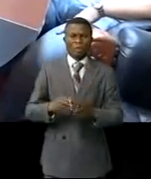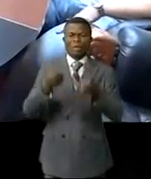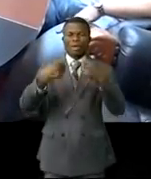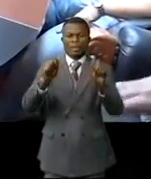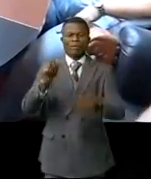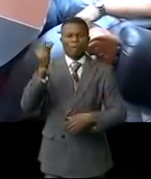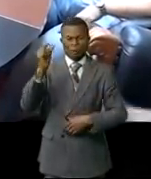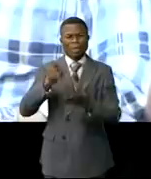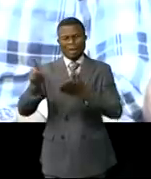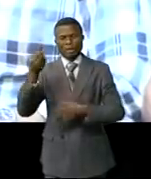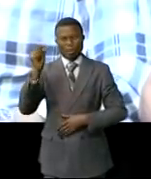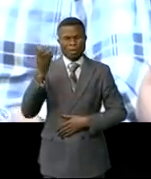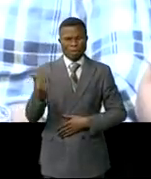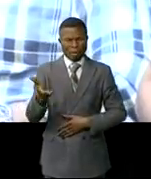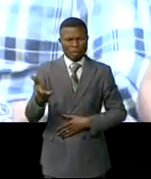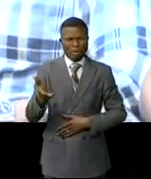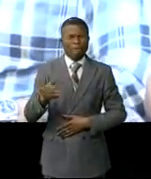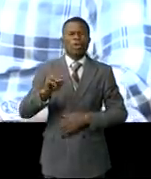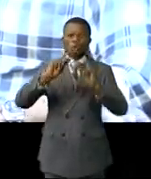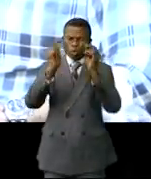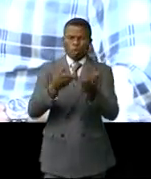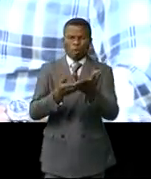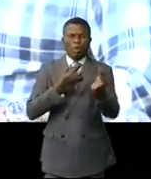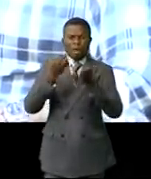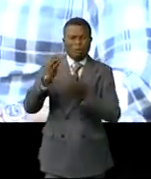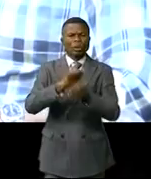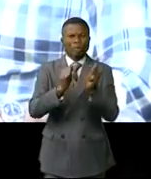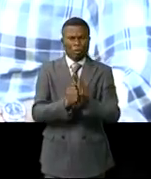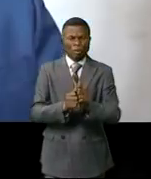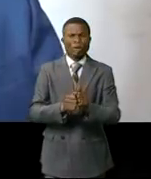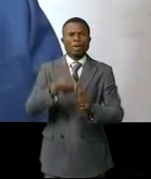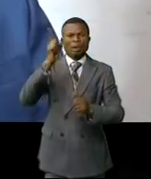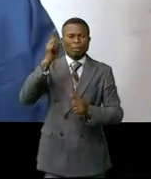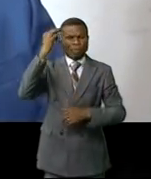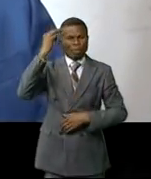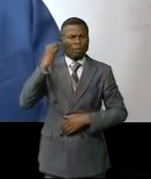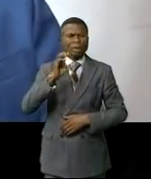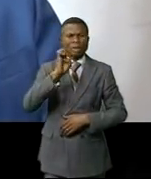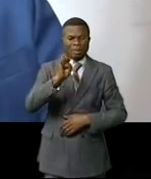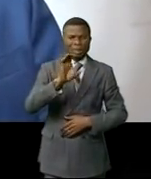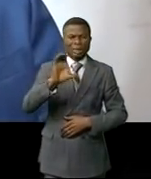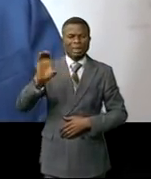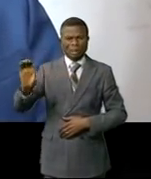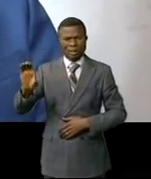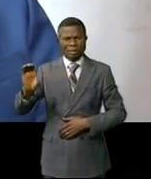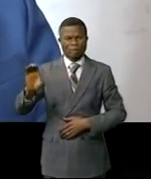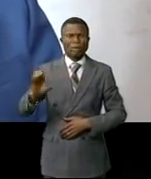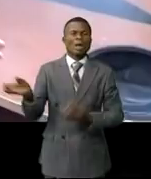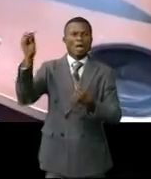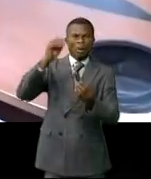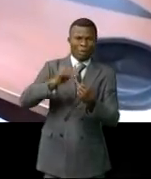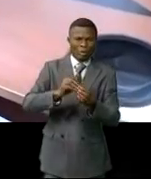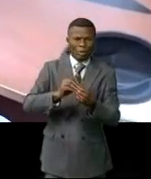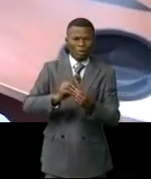et d'achats de minerais. Ces derniers ont exposé leurs doléances au nouveau patron du CEEC, notamment l'augmentation de